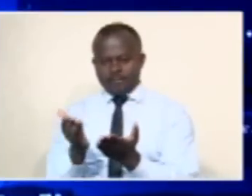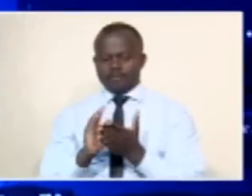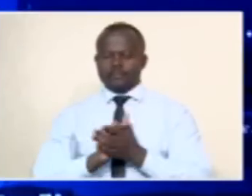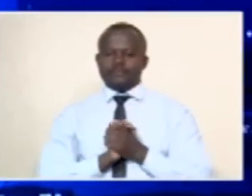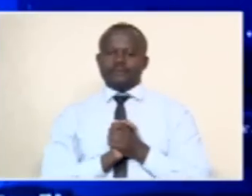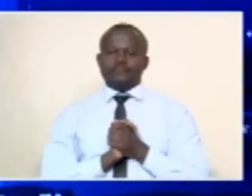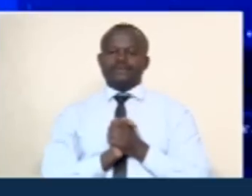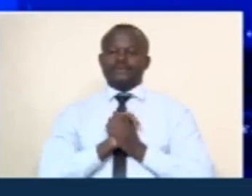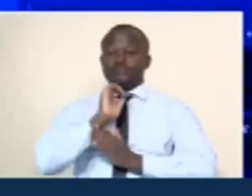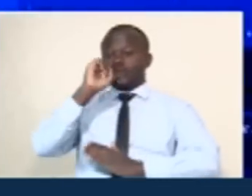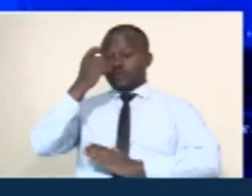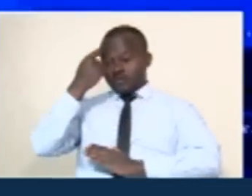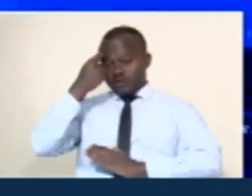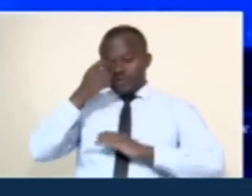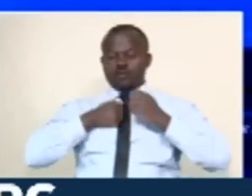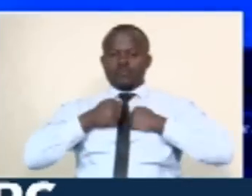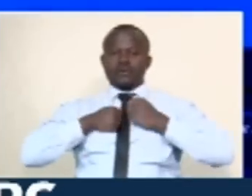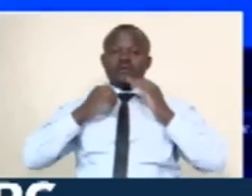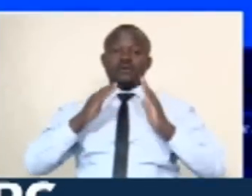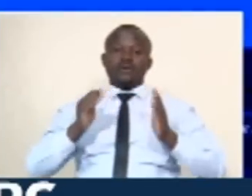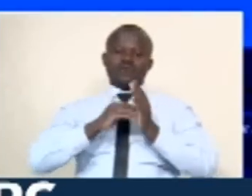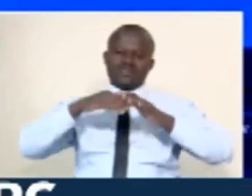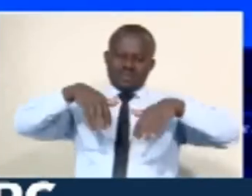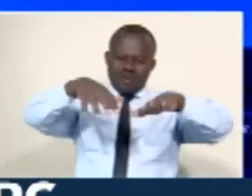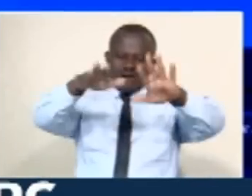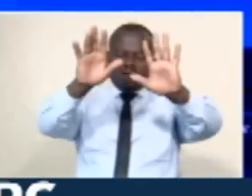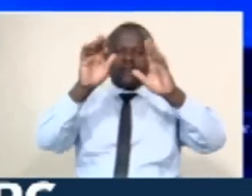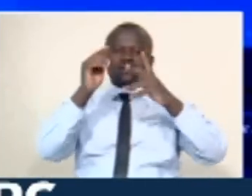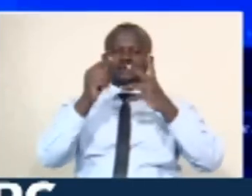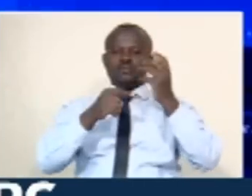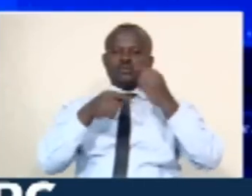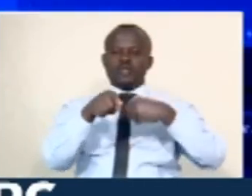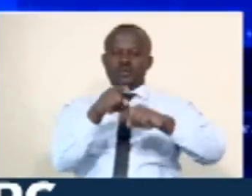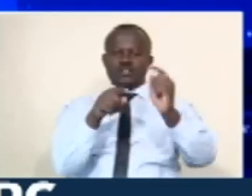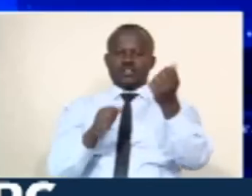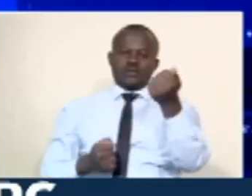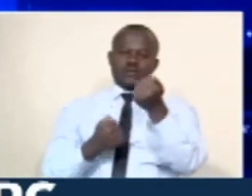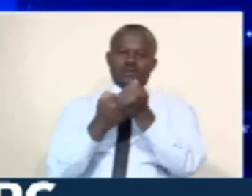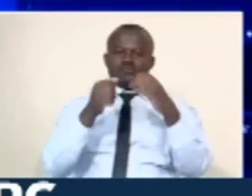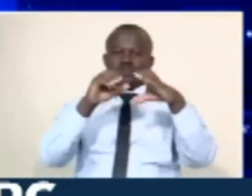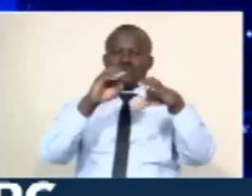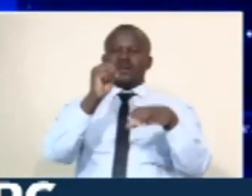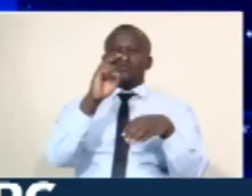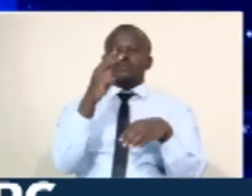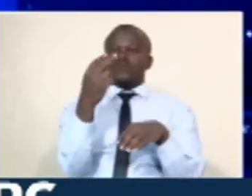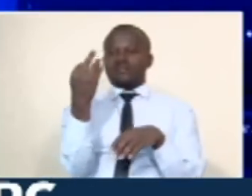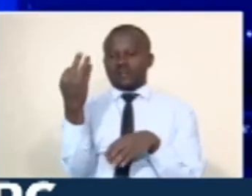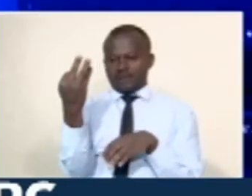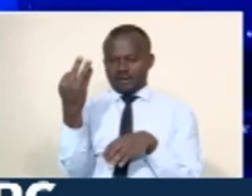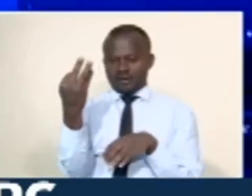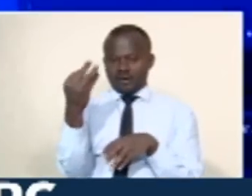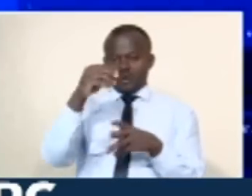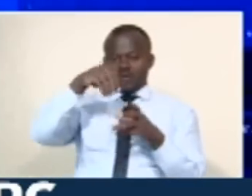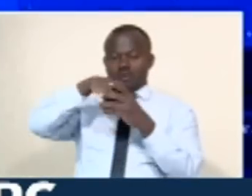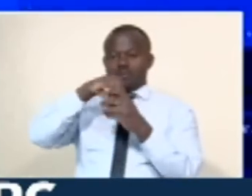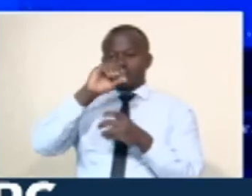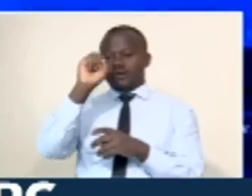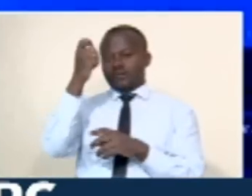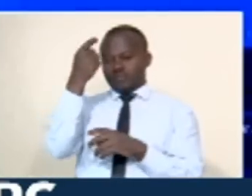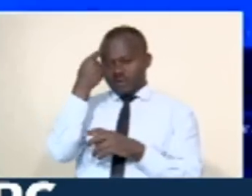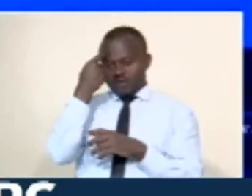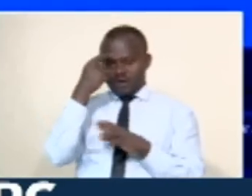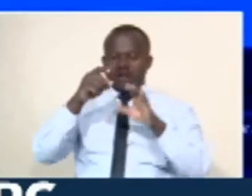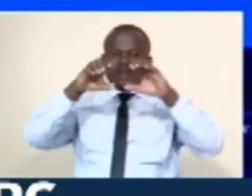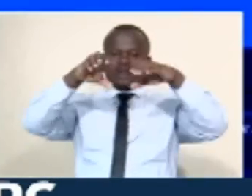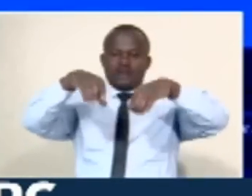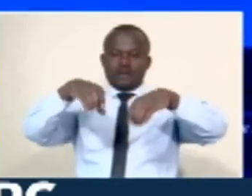Guverinoma y'u Rwanda yongeye kwamagana ibirego birushinja gushyigikira umutwe wa M23 wo muri Repubulika Demokarasi